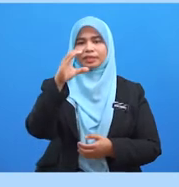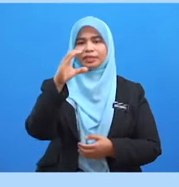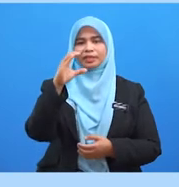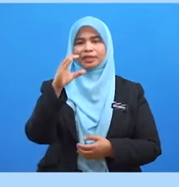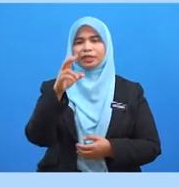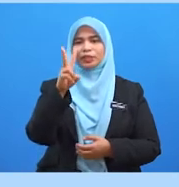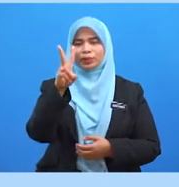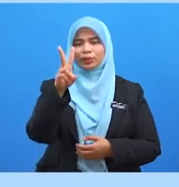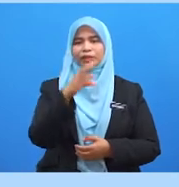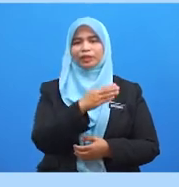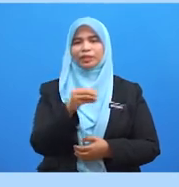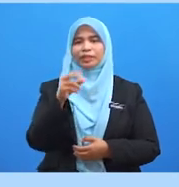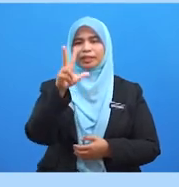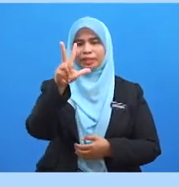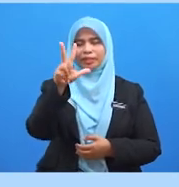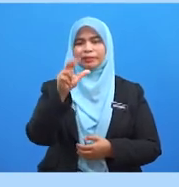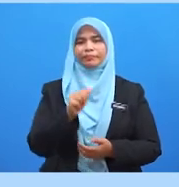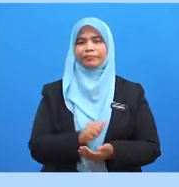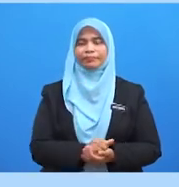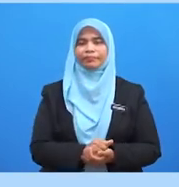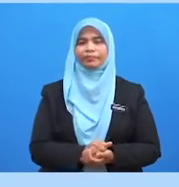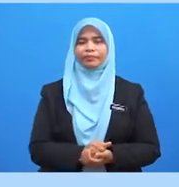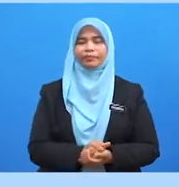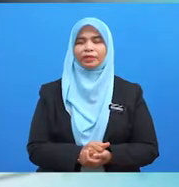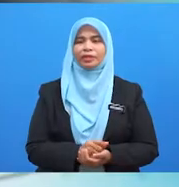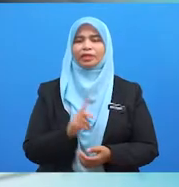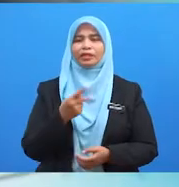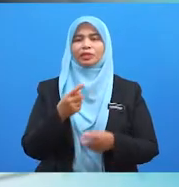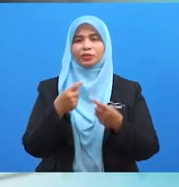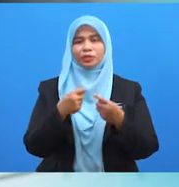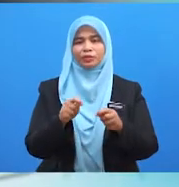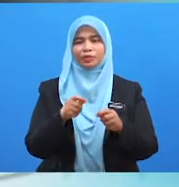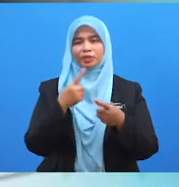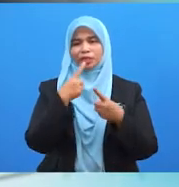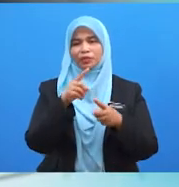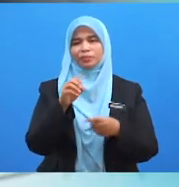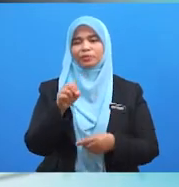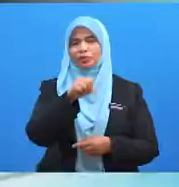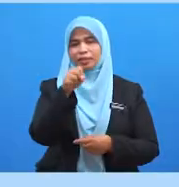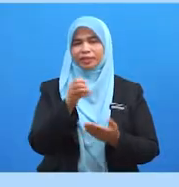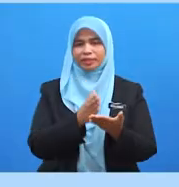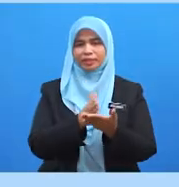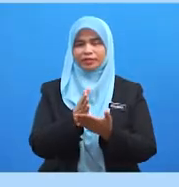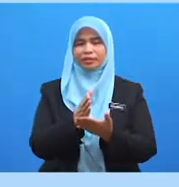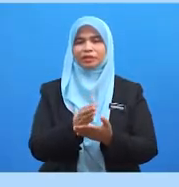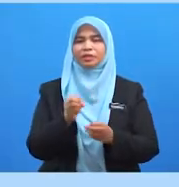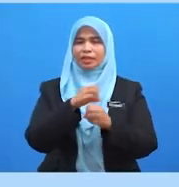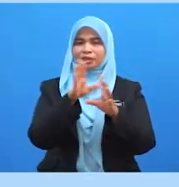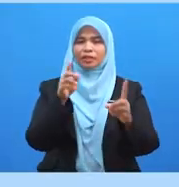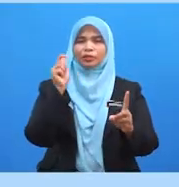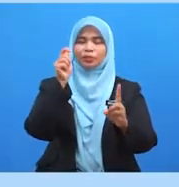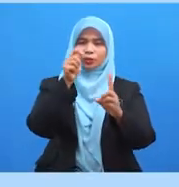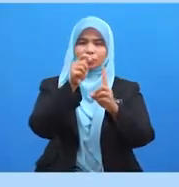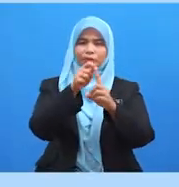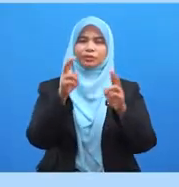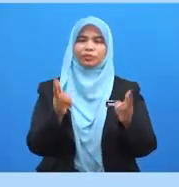C. 2 dan 3. Kita cuba jawab soalan struktur. Jelaskan